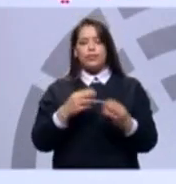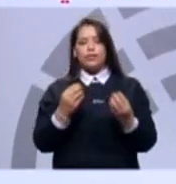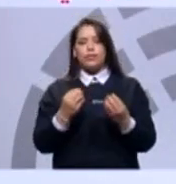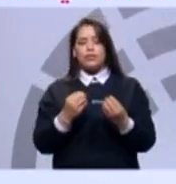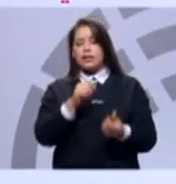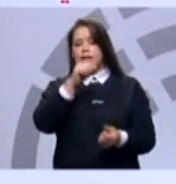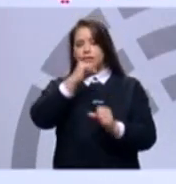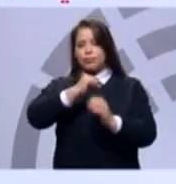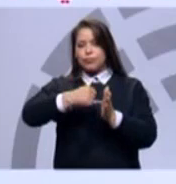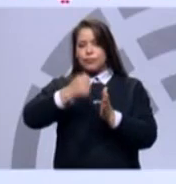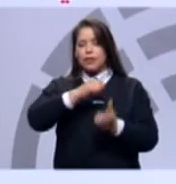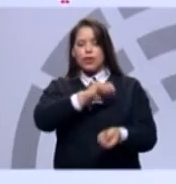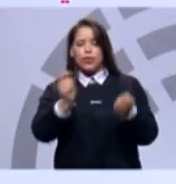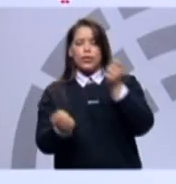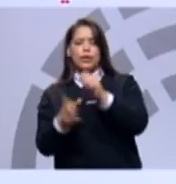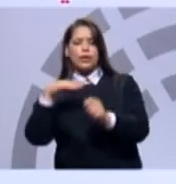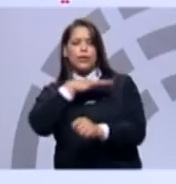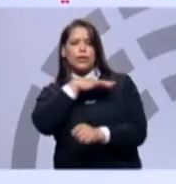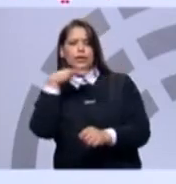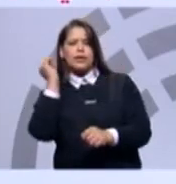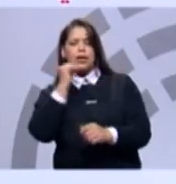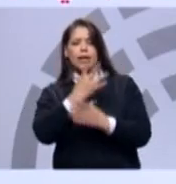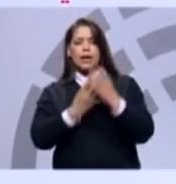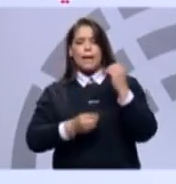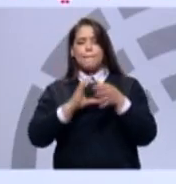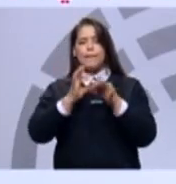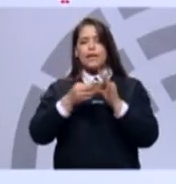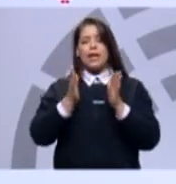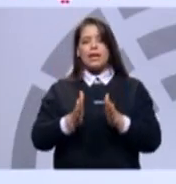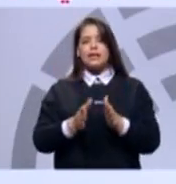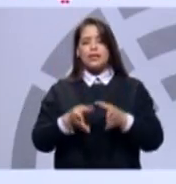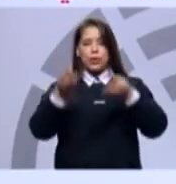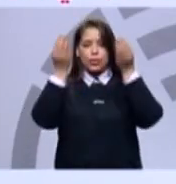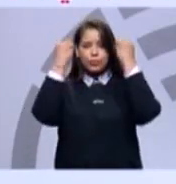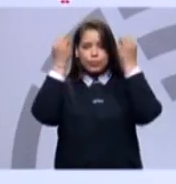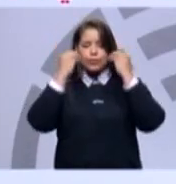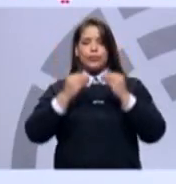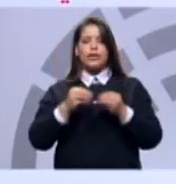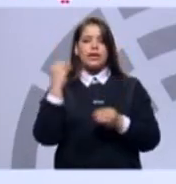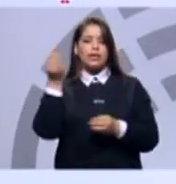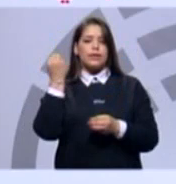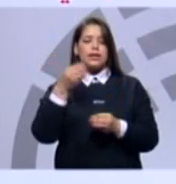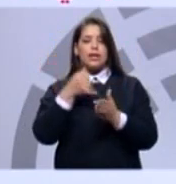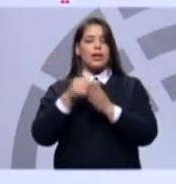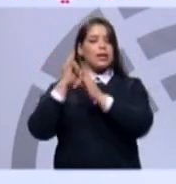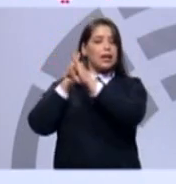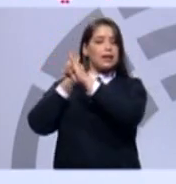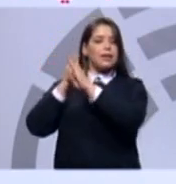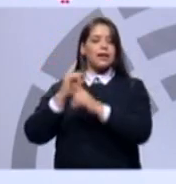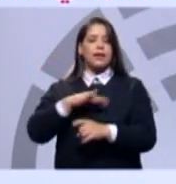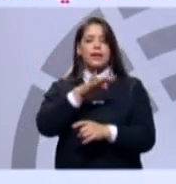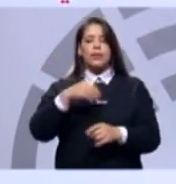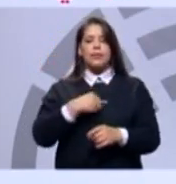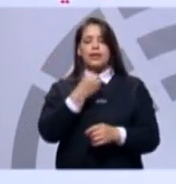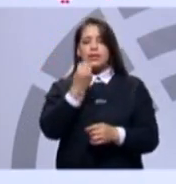تكدس الاوساخ ولا انتصاب وغياب المرافق الاساسيه الثقافيه والترفيهيه تليق بمكانتها التاريخيه نحن